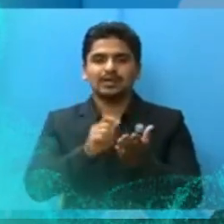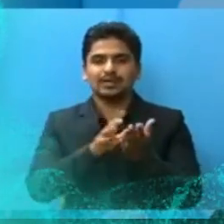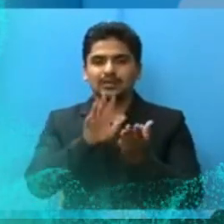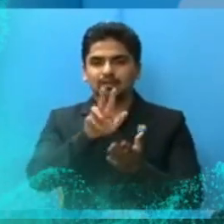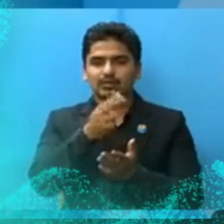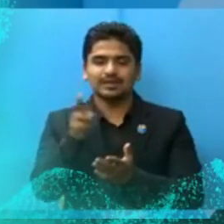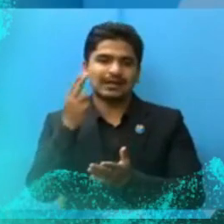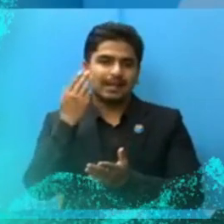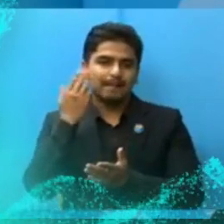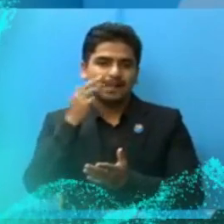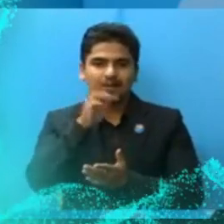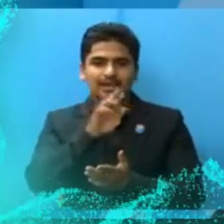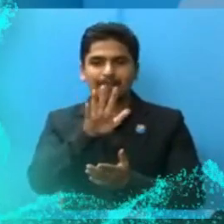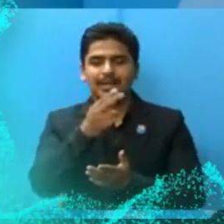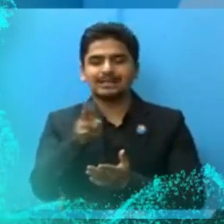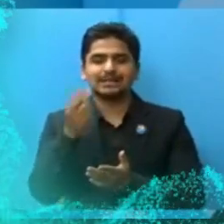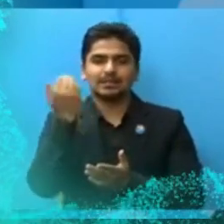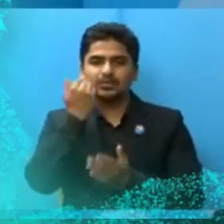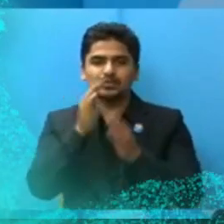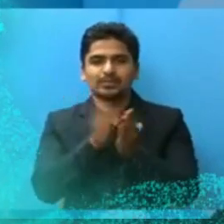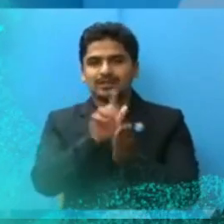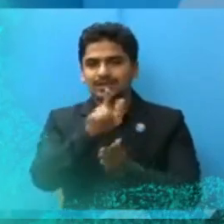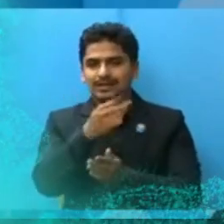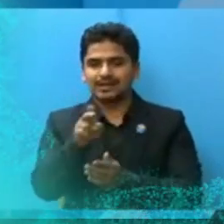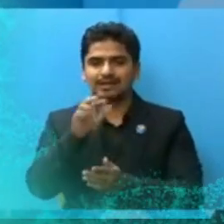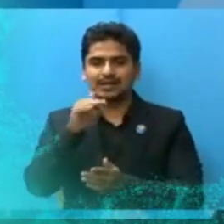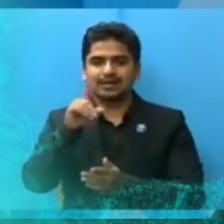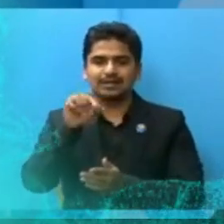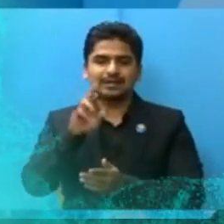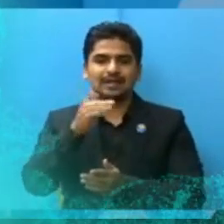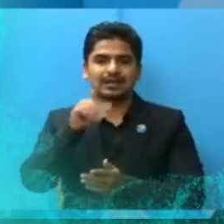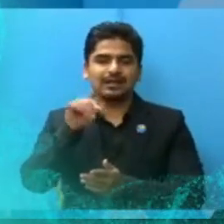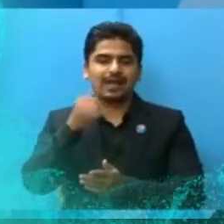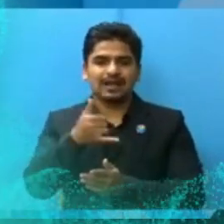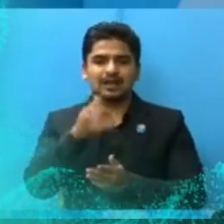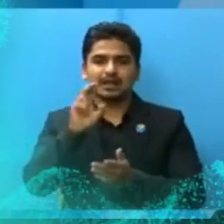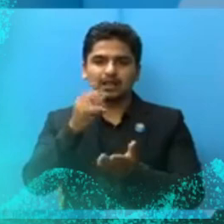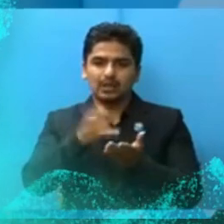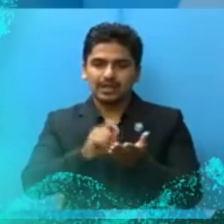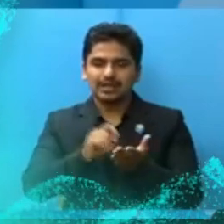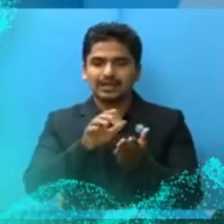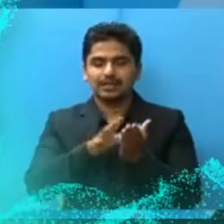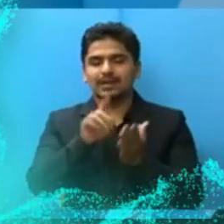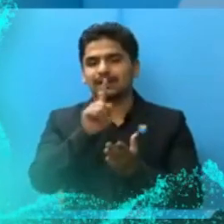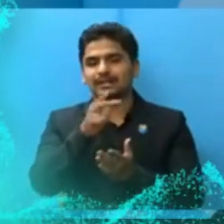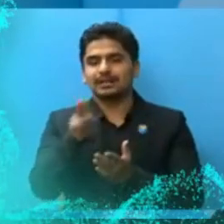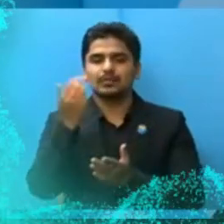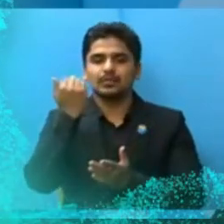5 जना पुरुष गरी जम्मा 7 जना, तारताङ आइसोलेसन सेन्टर दैलेखबाट 1 जना